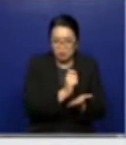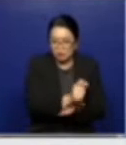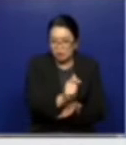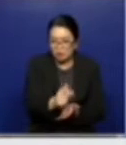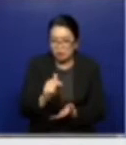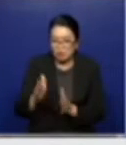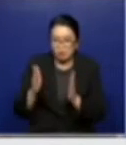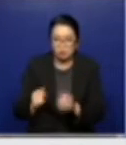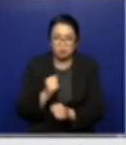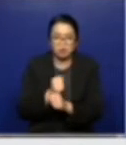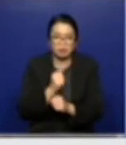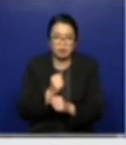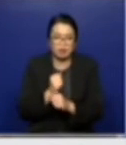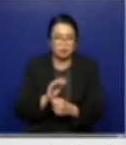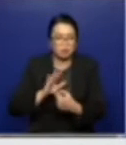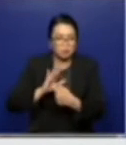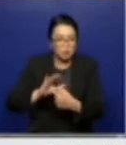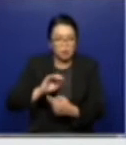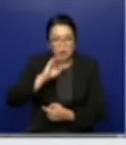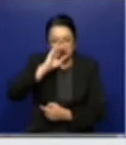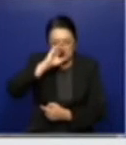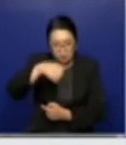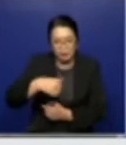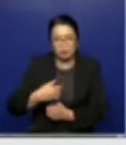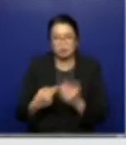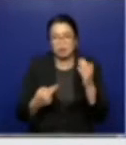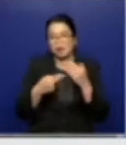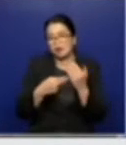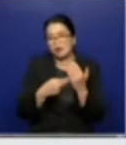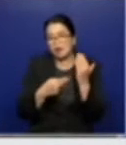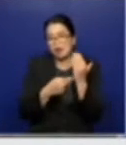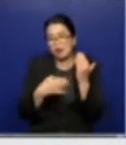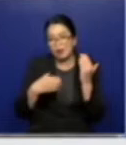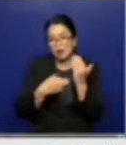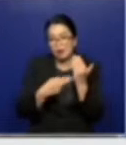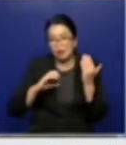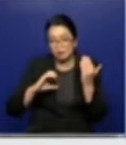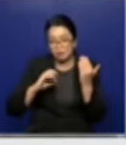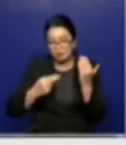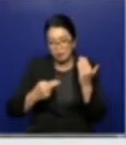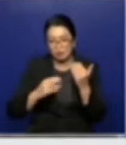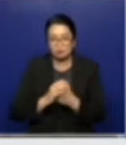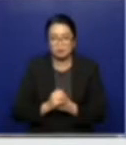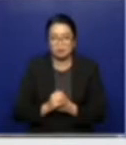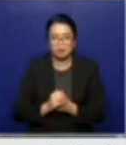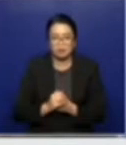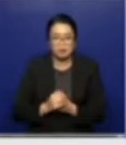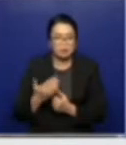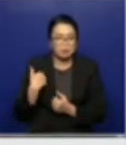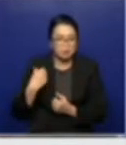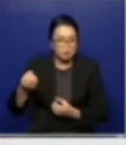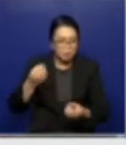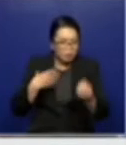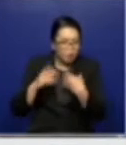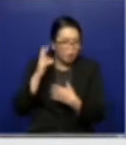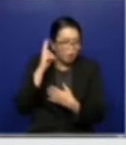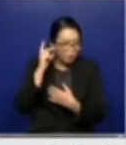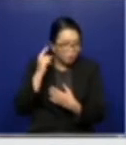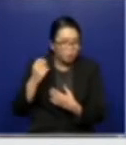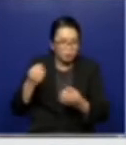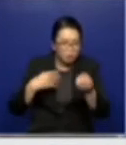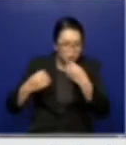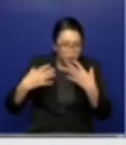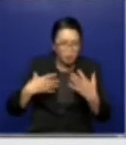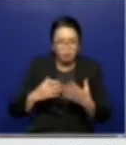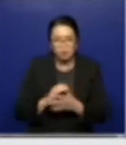ช่นเทศบาลนครแหลมฉบังและอีกมากมายที่มาชี้แจงข้อมูลกับอนุกรรมธิการก